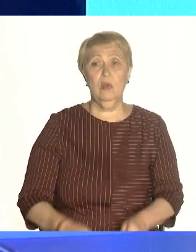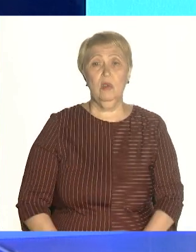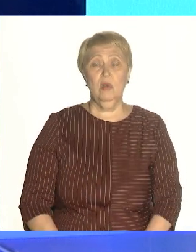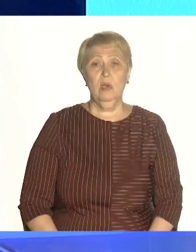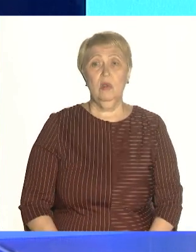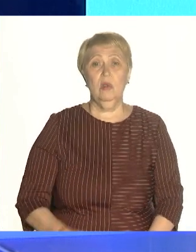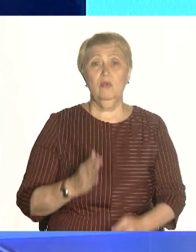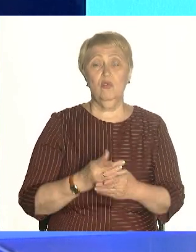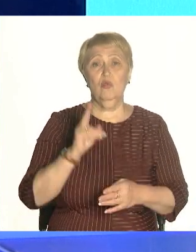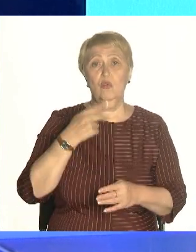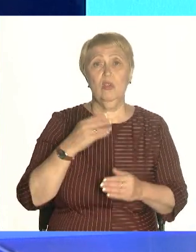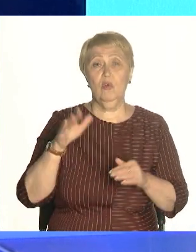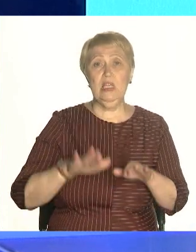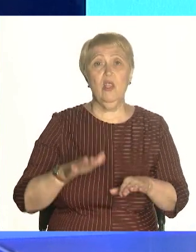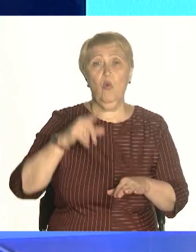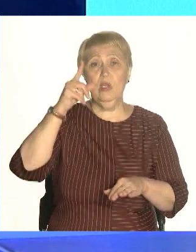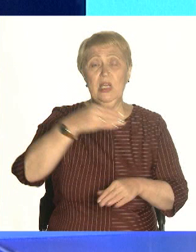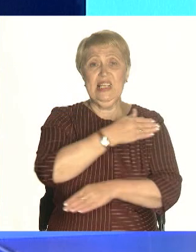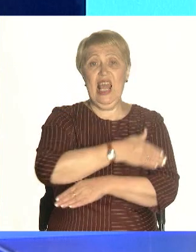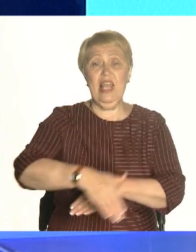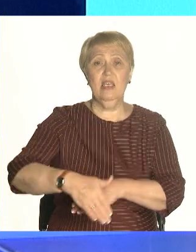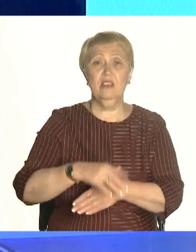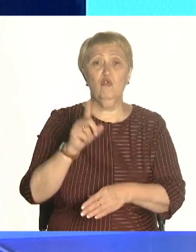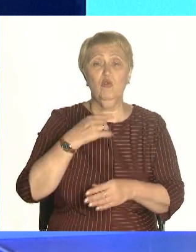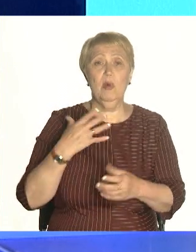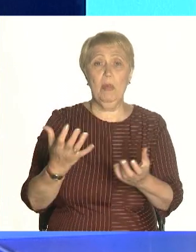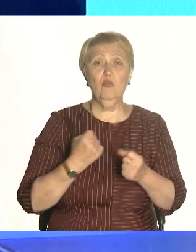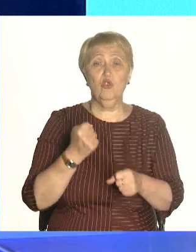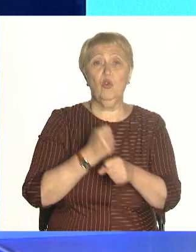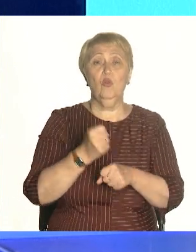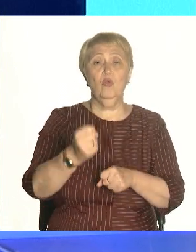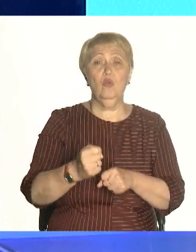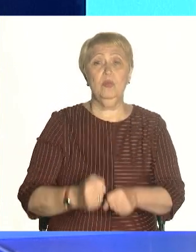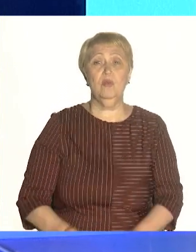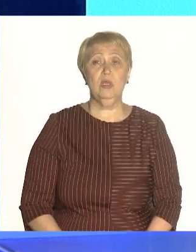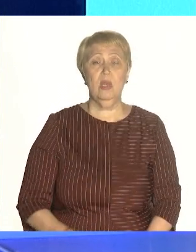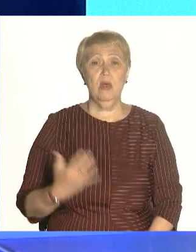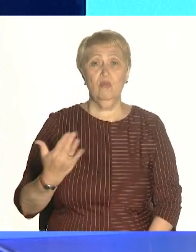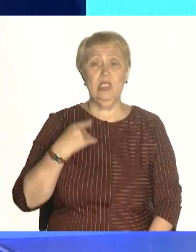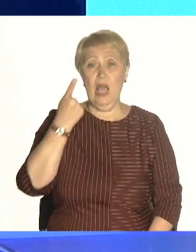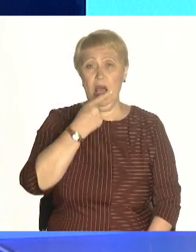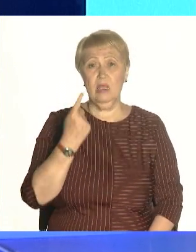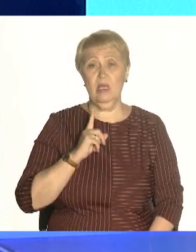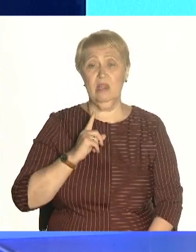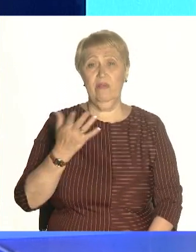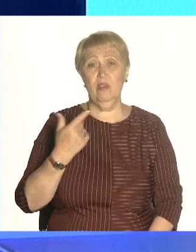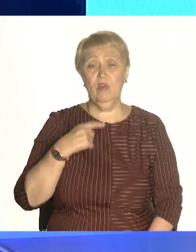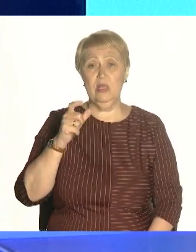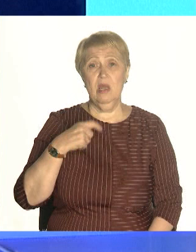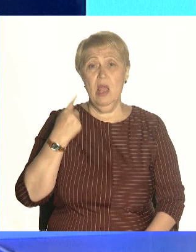провайдеры находятся за границей. То есть, чтобы получить доступ конкретно к данным лица, которое это совершило, необходимо